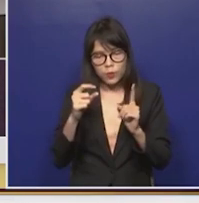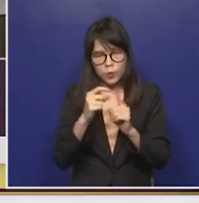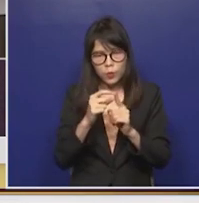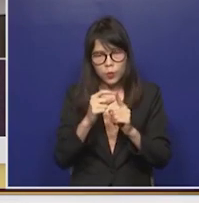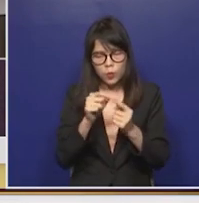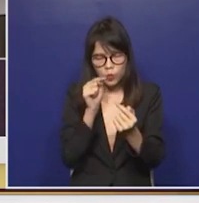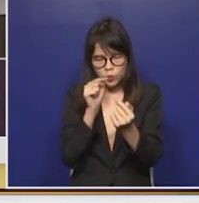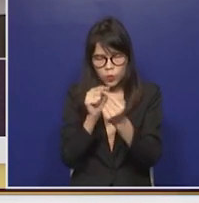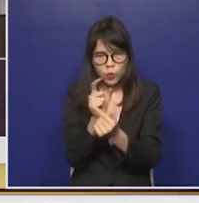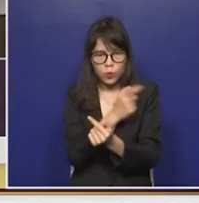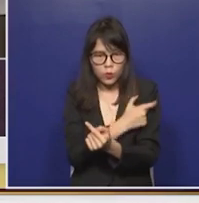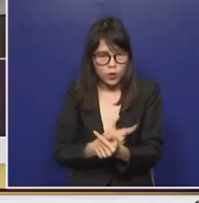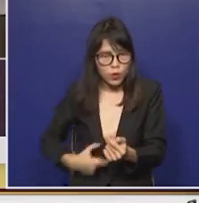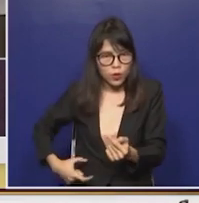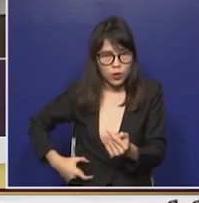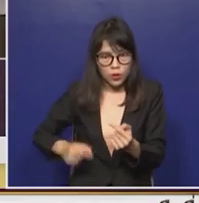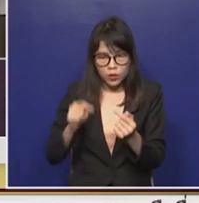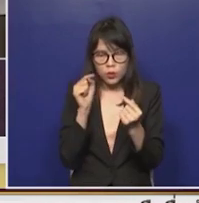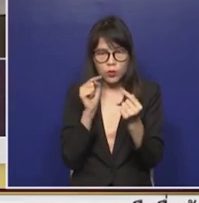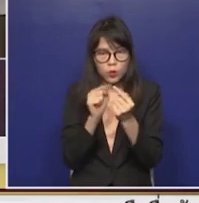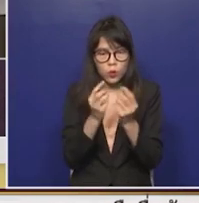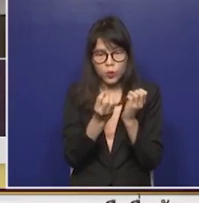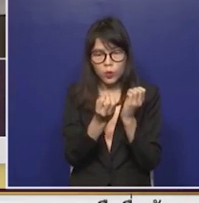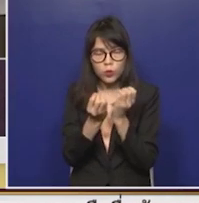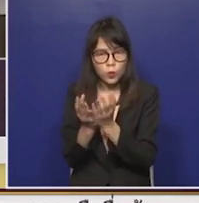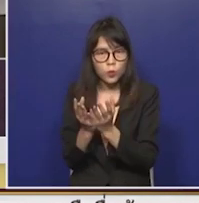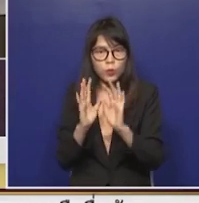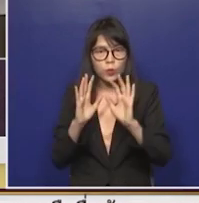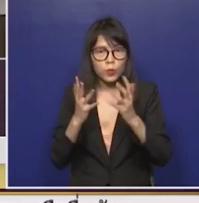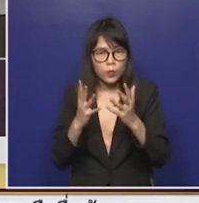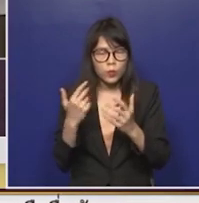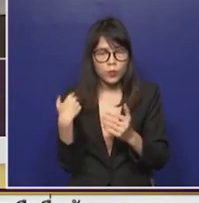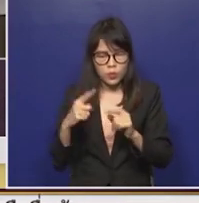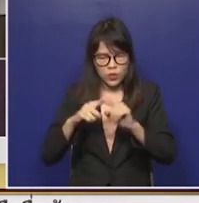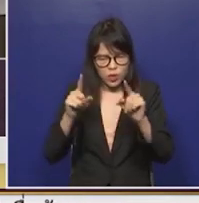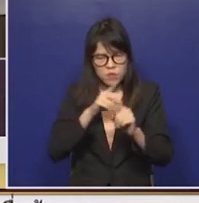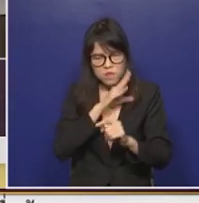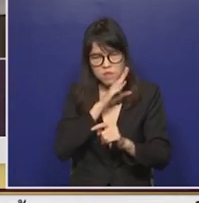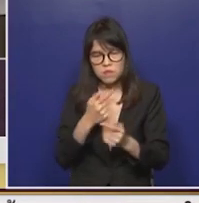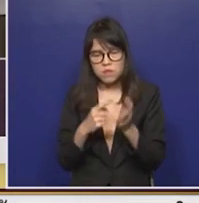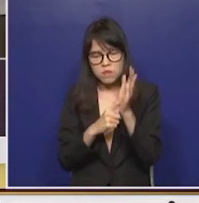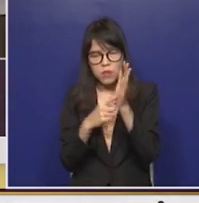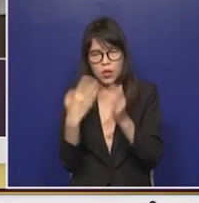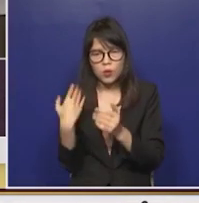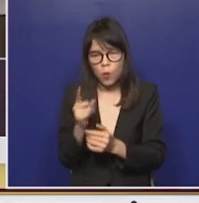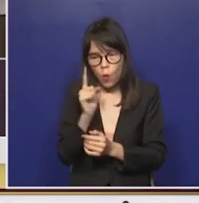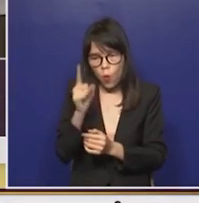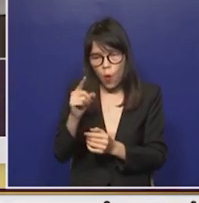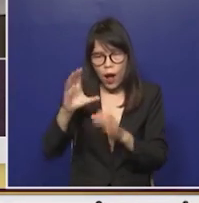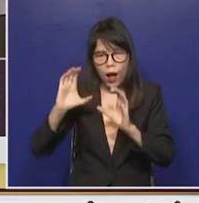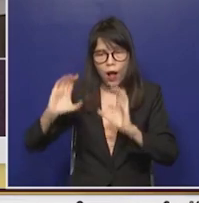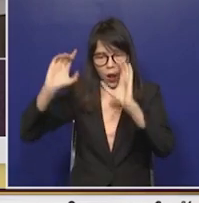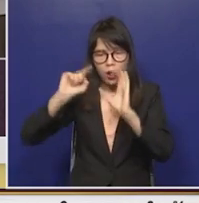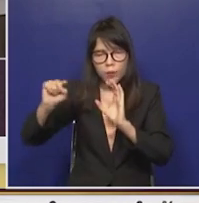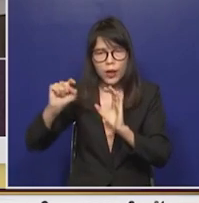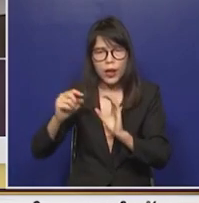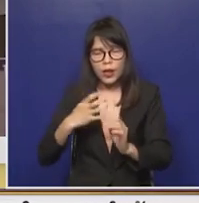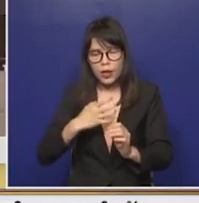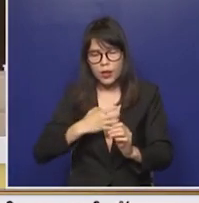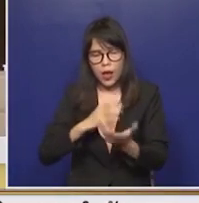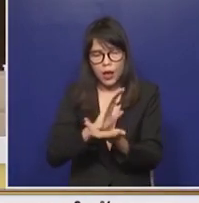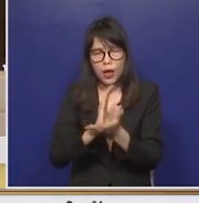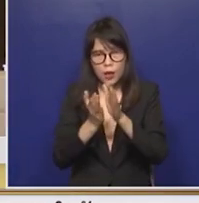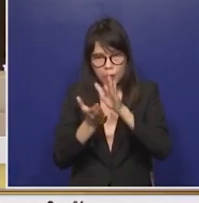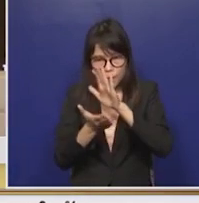แม้จะไม่มีการล่วงละเมิดสถาบันกษัตริย์ก็ตามแต่เป็นข้อกล่าวหารัฐบาลที่รุนแรงอยากให้ปรับปรุงข้อความนี้ไม่ใช่